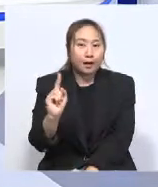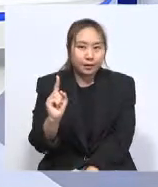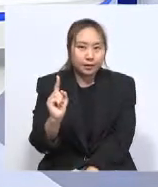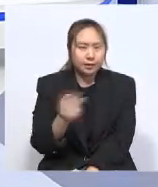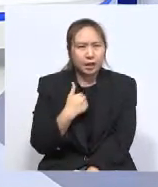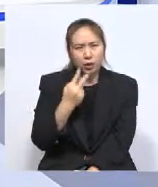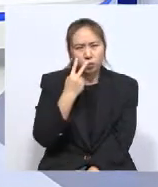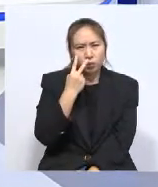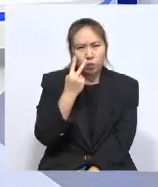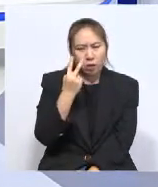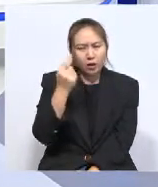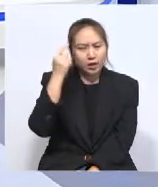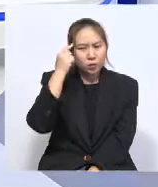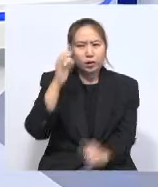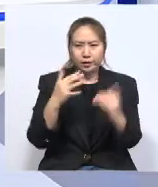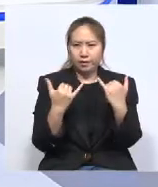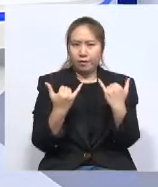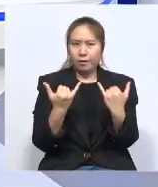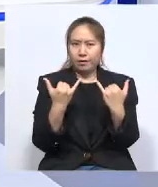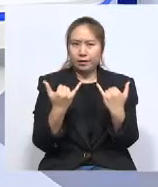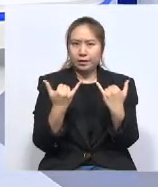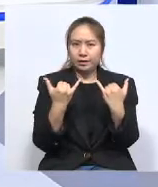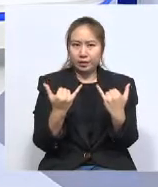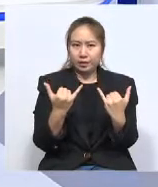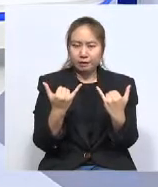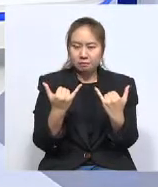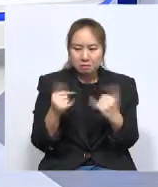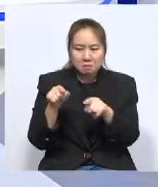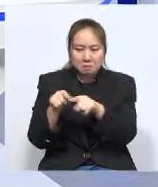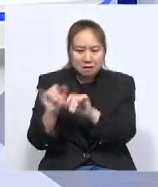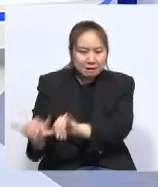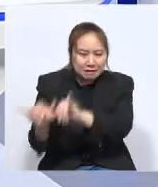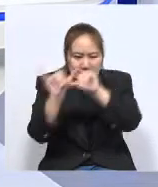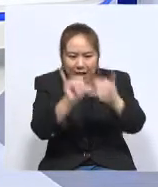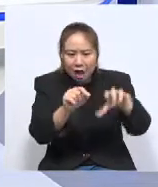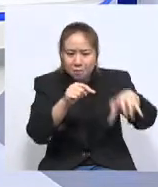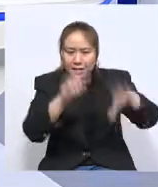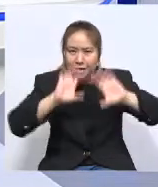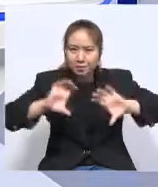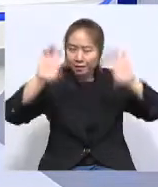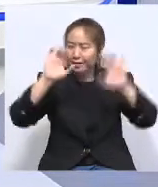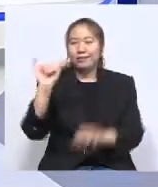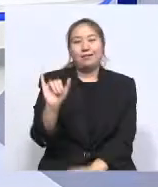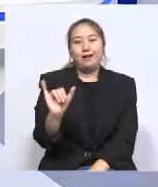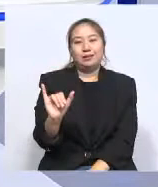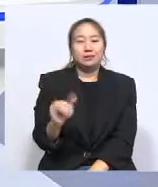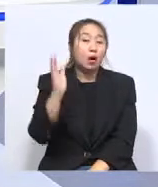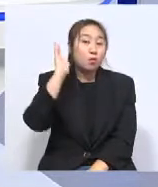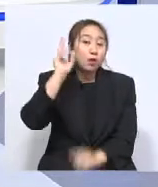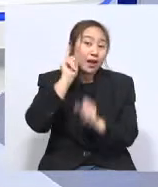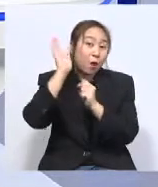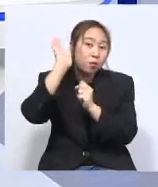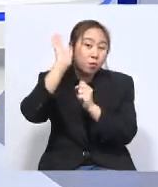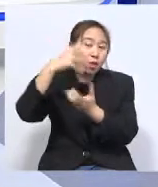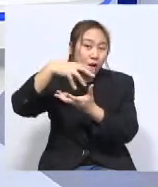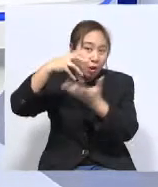ครับดูแล้วนะครับก็ณขณะนี้ยังไม่มีทีท่าว่าจะเคลื่อนขบวนไปที่ทำเนียบรัฐบาลนะครับ ใช่ค่ะอย่างที่คุณเสกสมรายงานมานะคะ